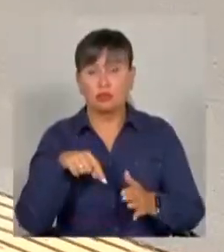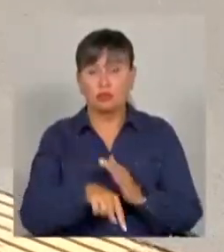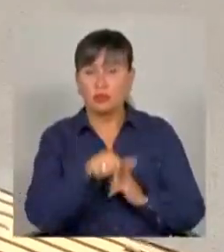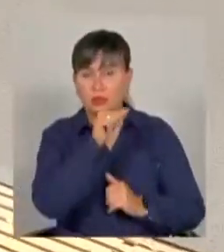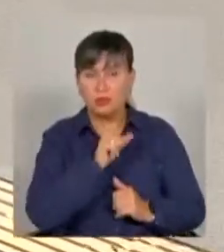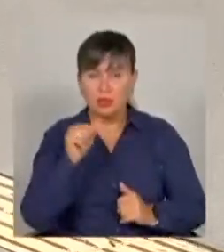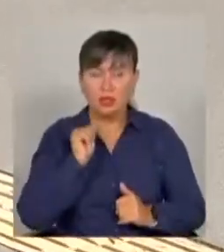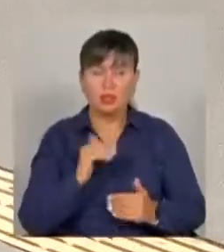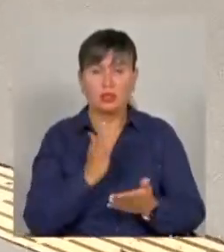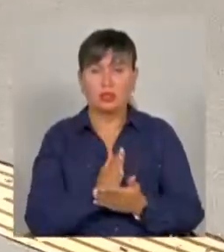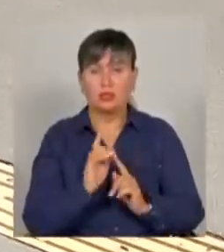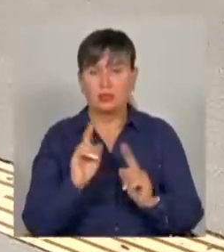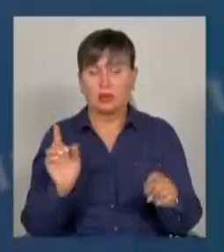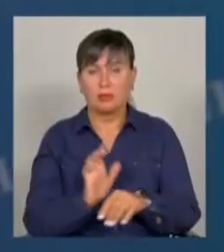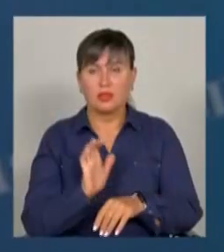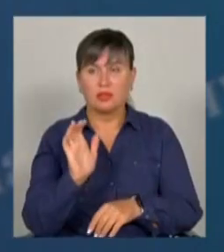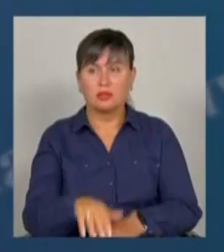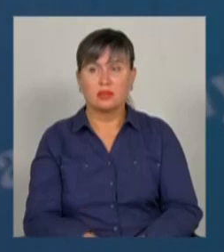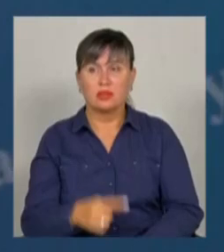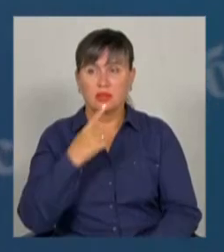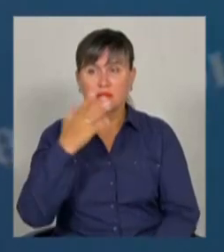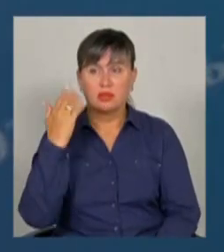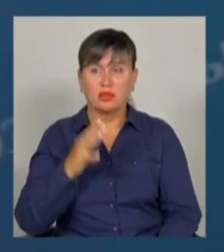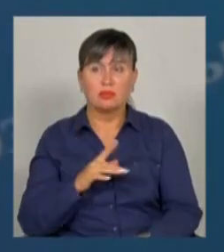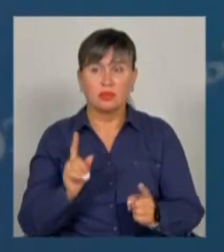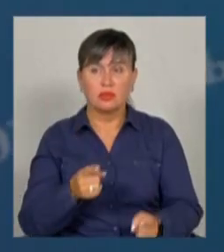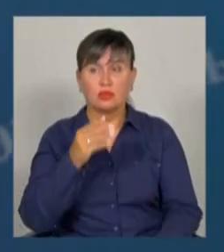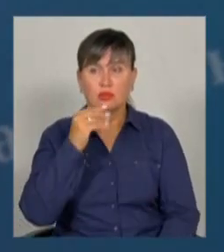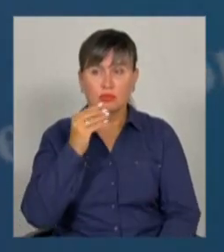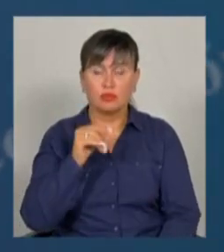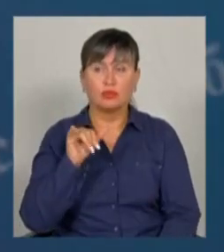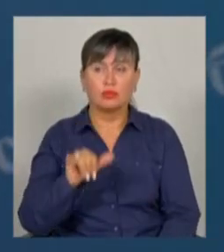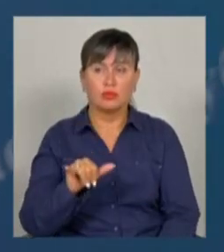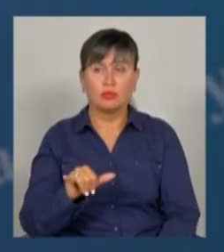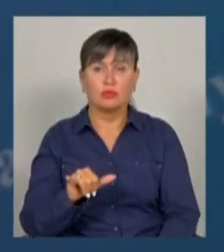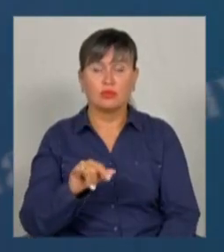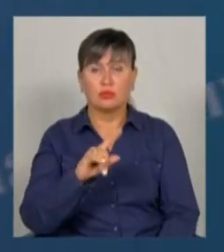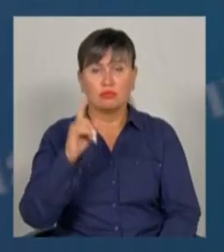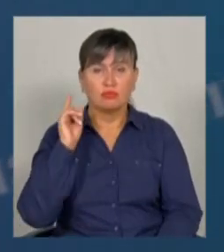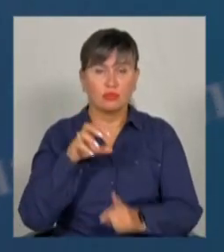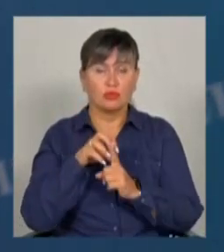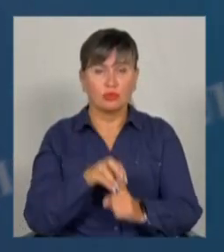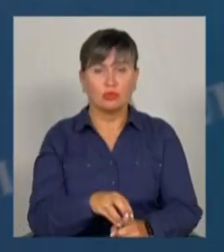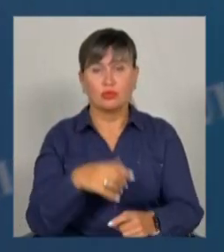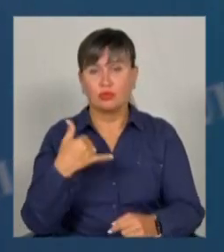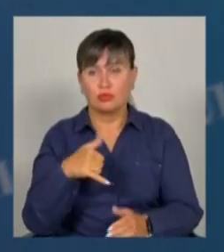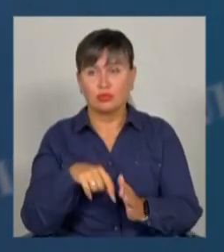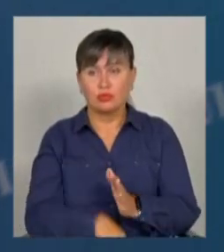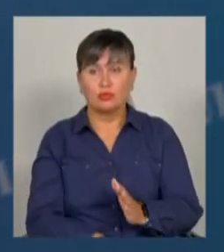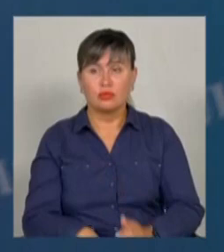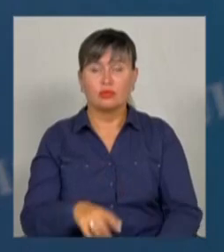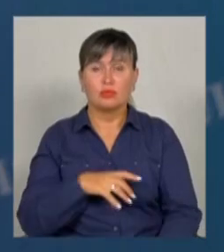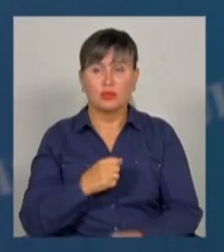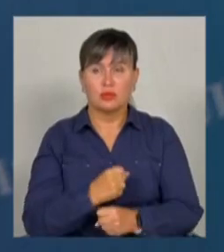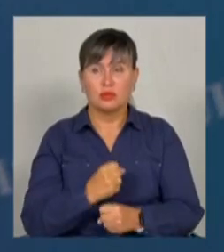скрываться совсем необычная посылка. Вот недавно был задержан мужчина. У него, как всегда, за спиной курьерская сумка. Был